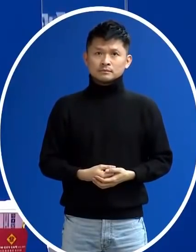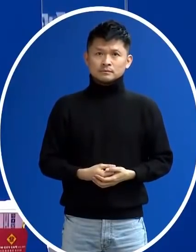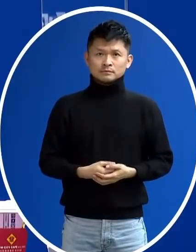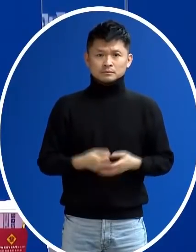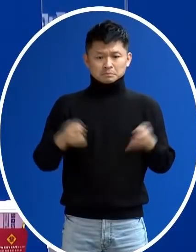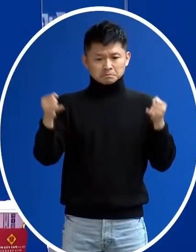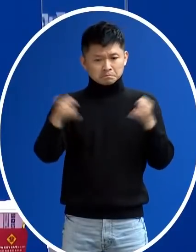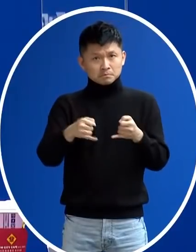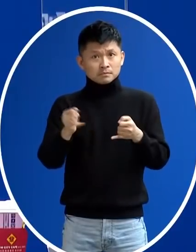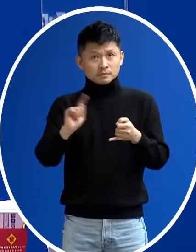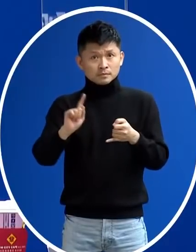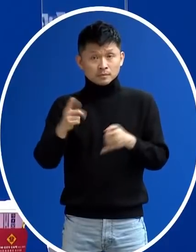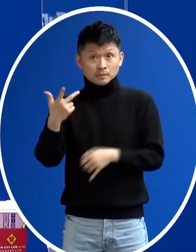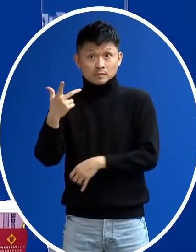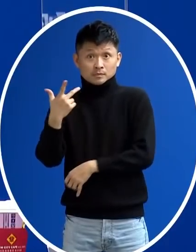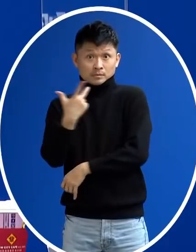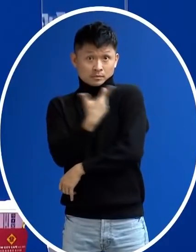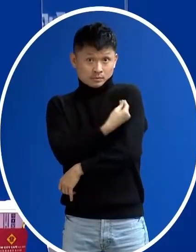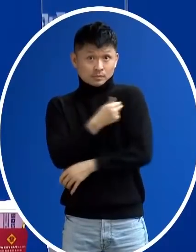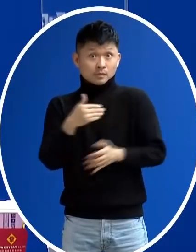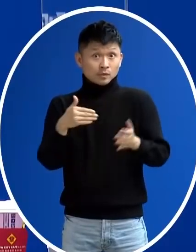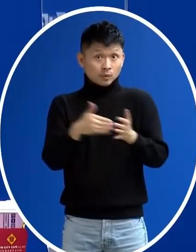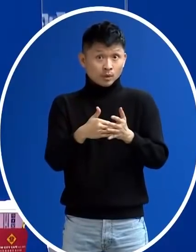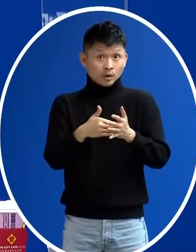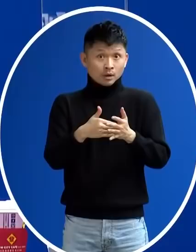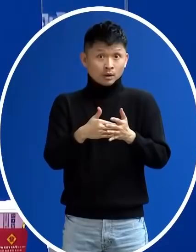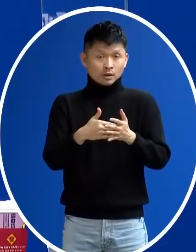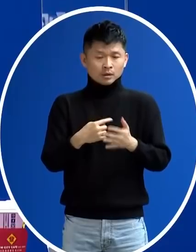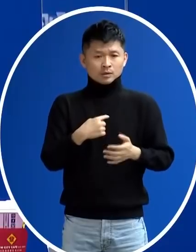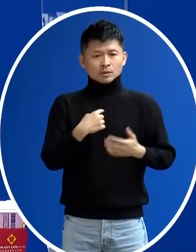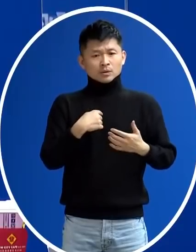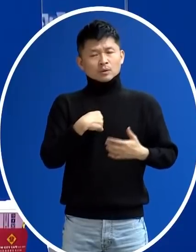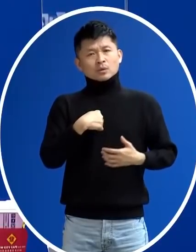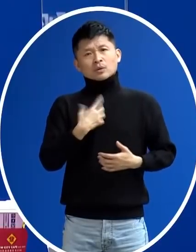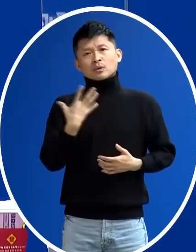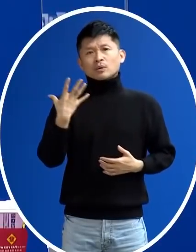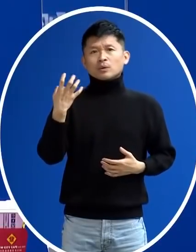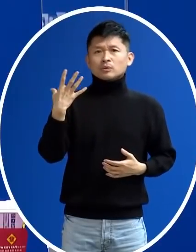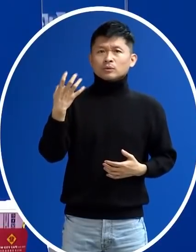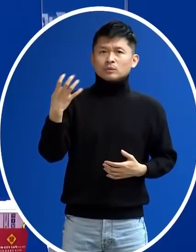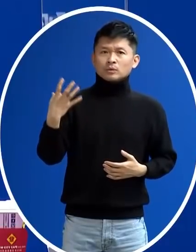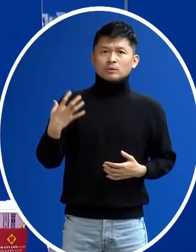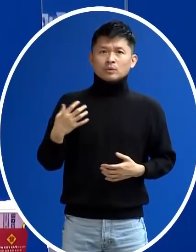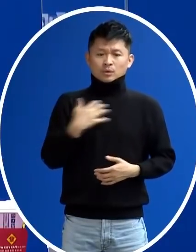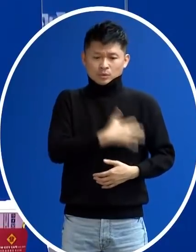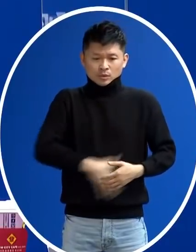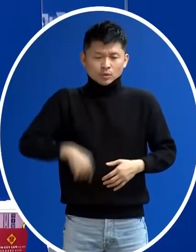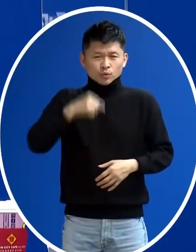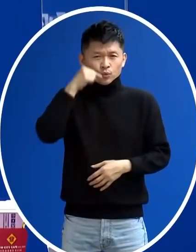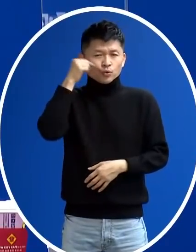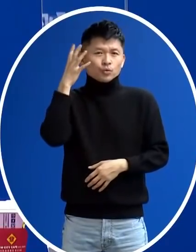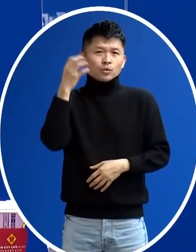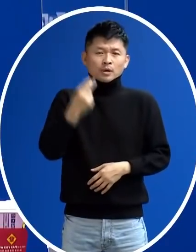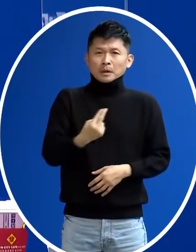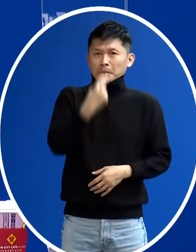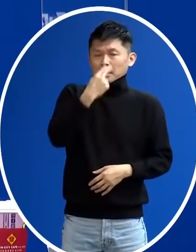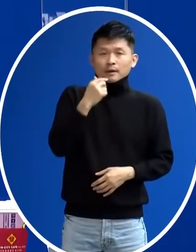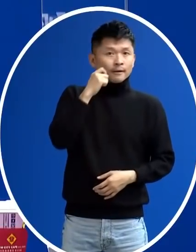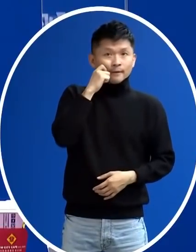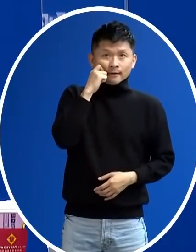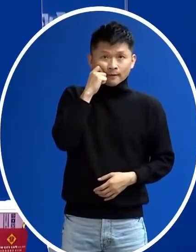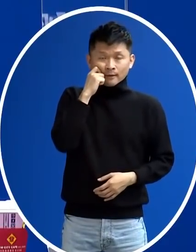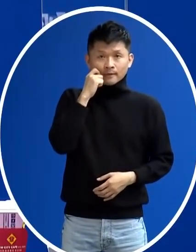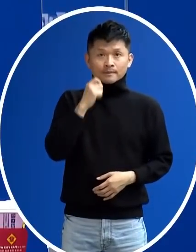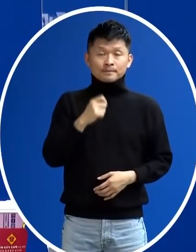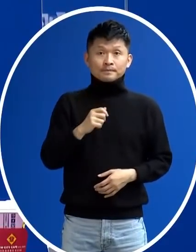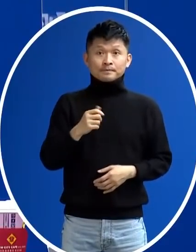表现是施打之后，隔日有出现胸痛、全身酸痛跟呼吸困难的一些症状。哈，